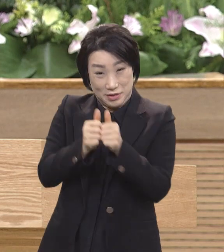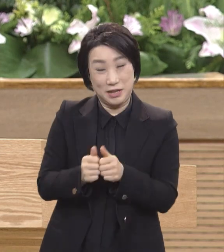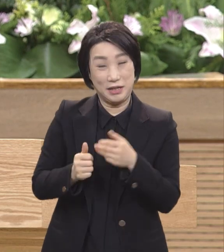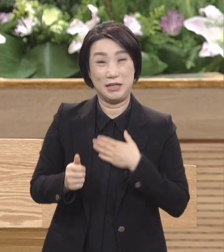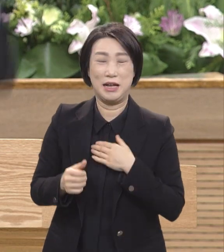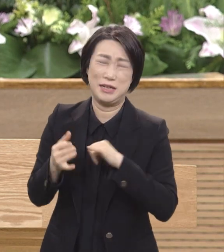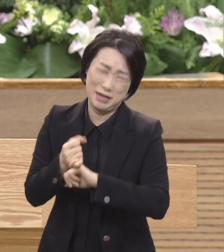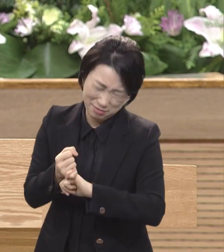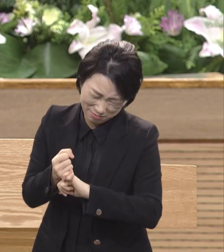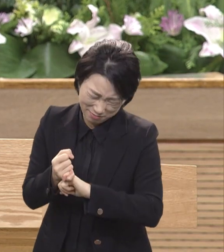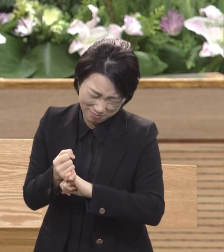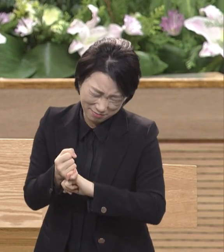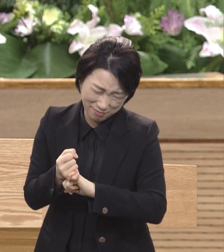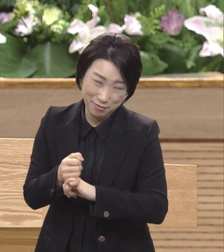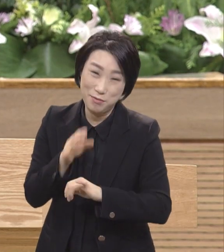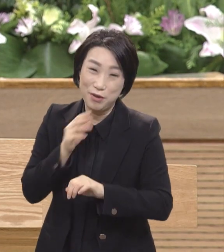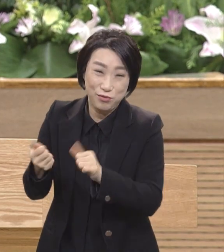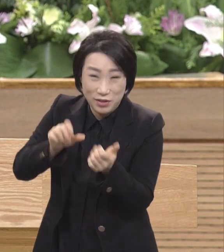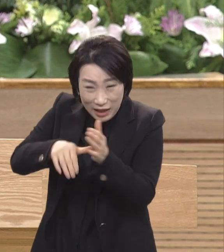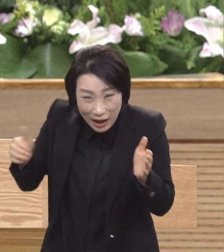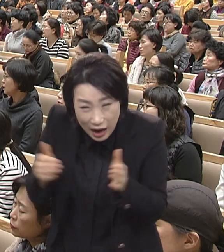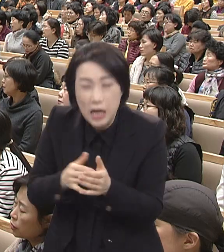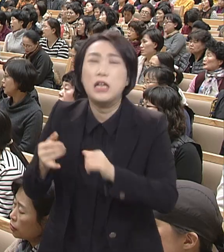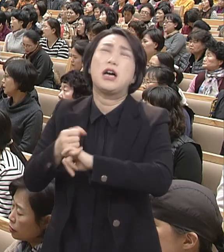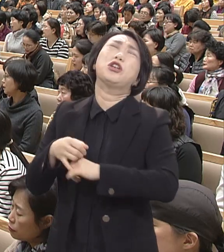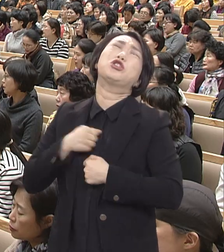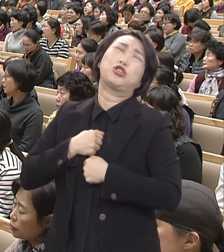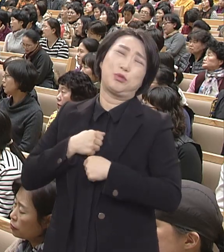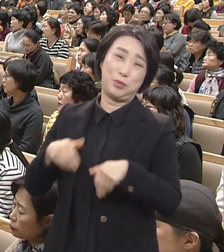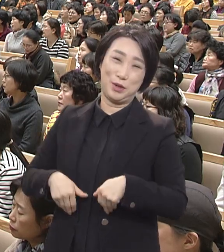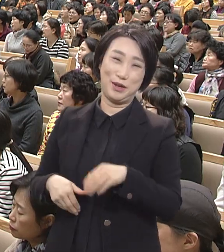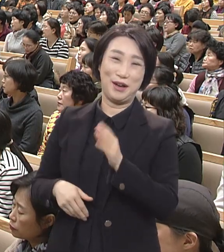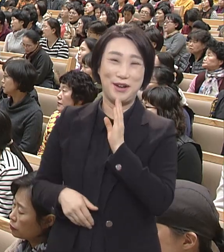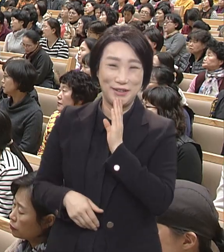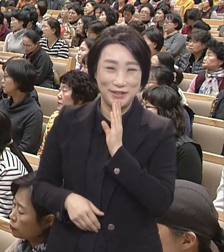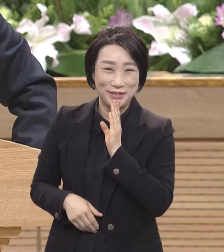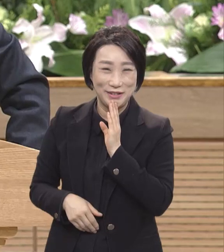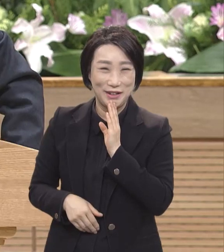나는 약속을 죽을 때까지 지키는 사람이 돼야지. 네.